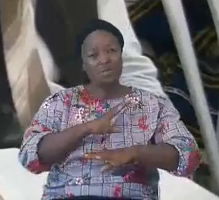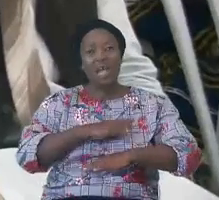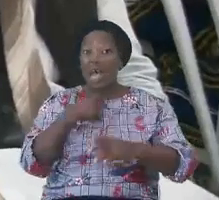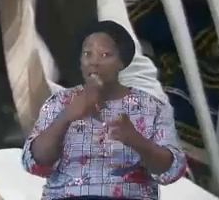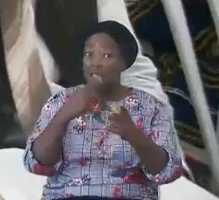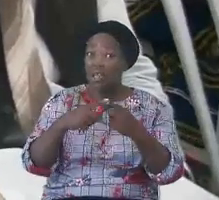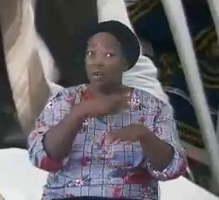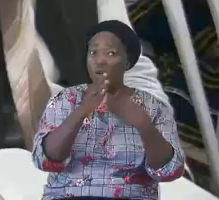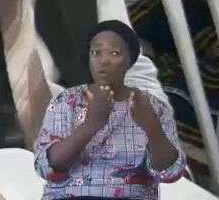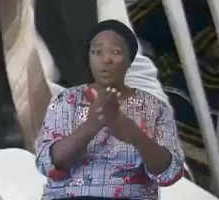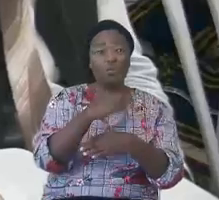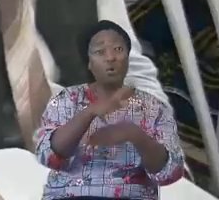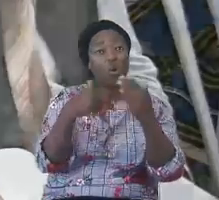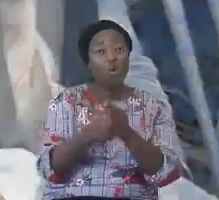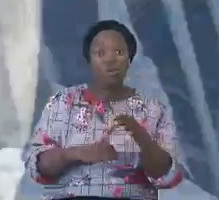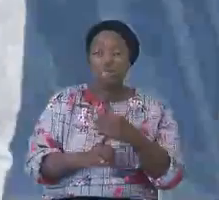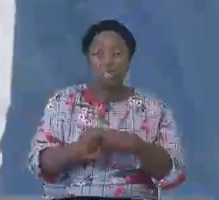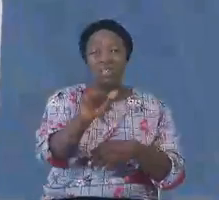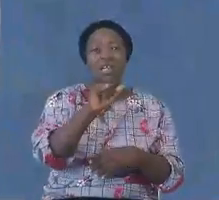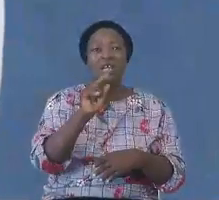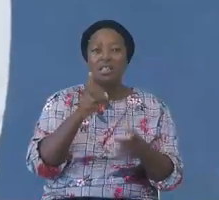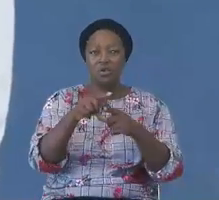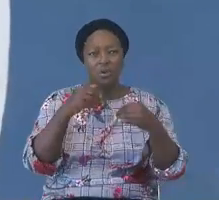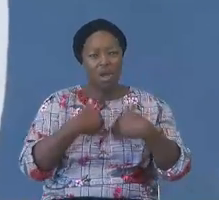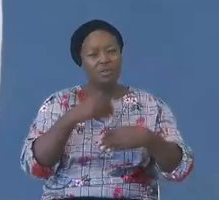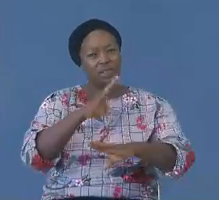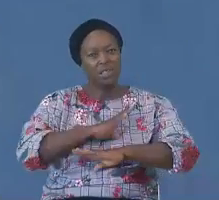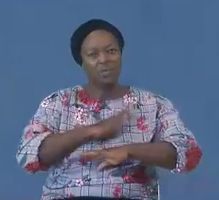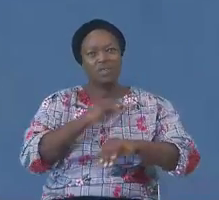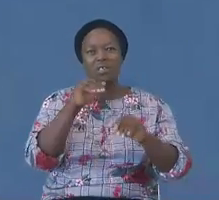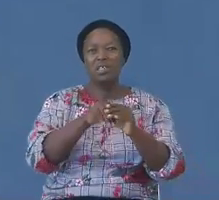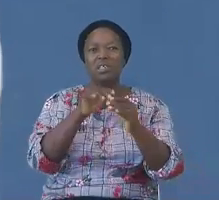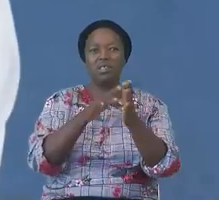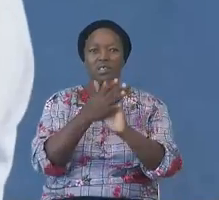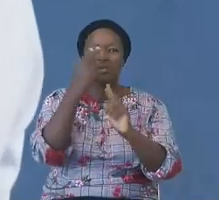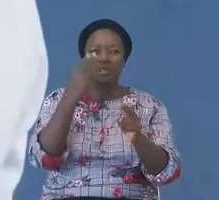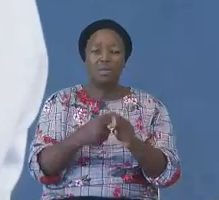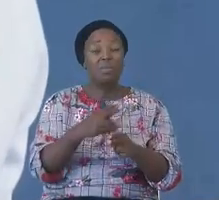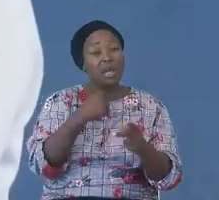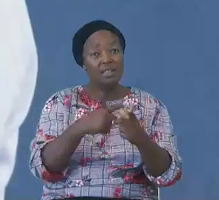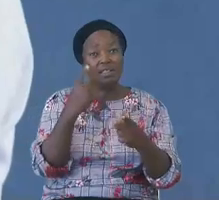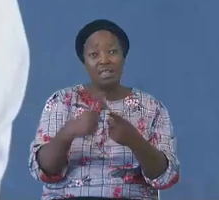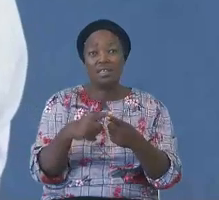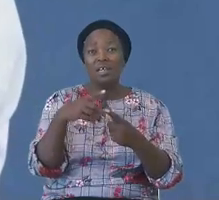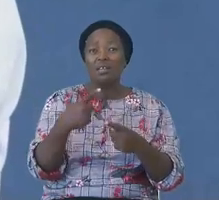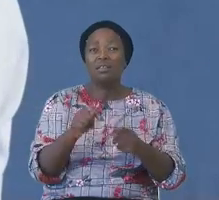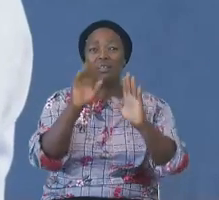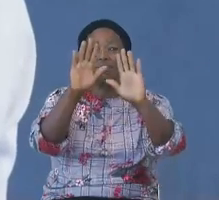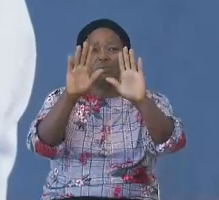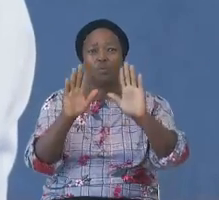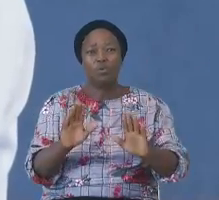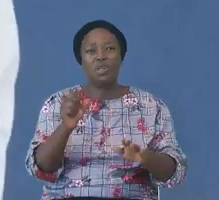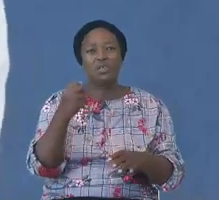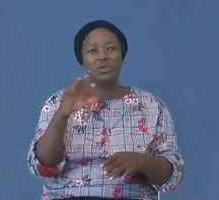Tu auras la satisfaction spirituelle. Ensuite, tout au long de l'éternité, tu auras la satisfaction